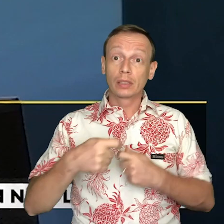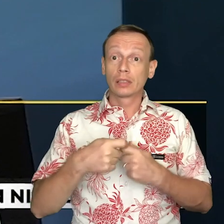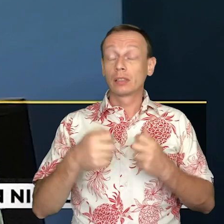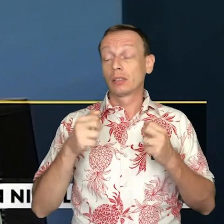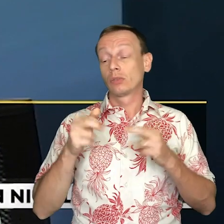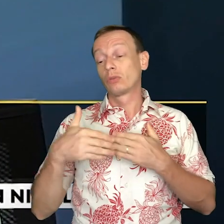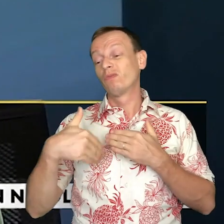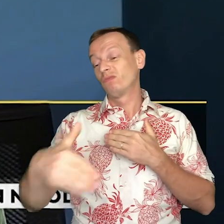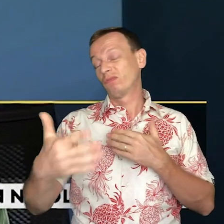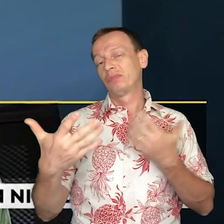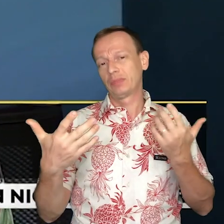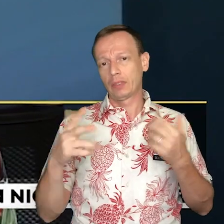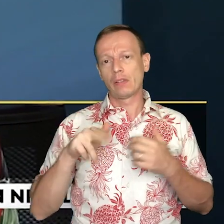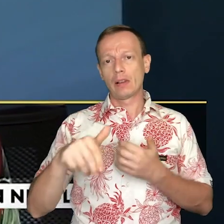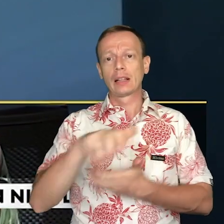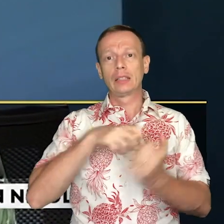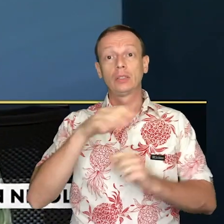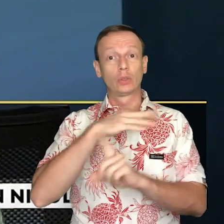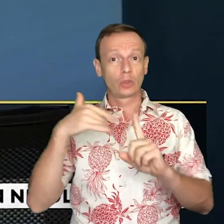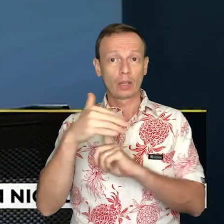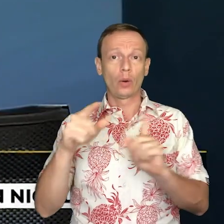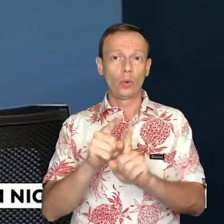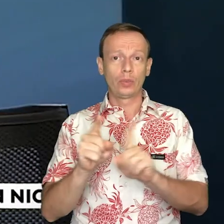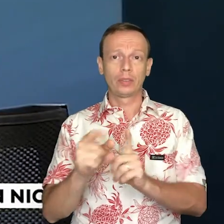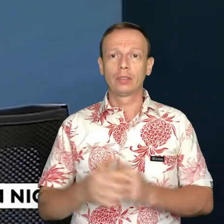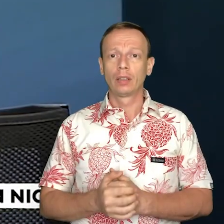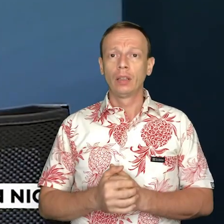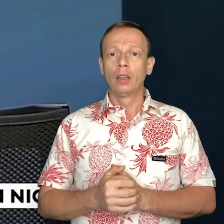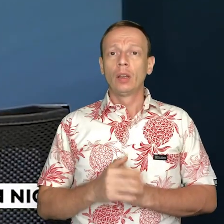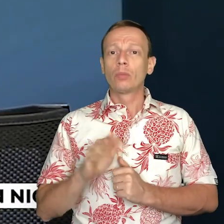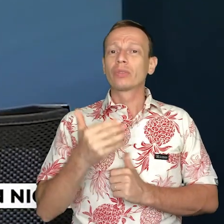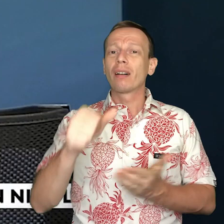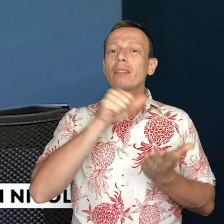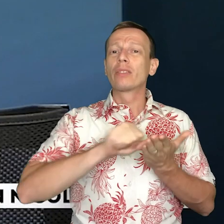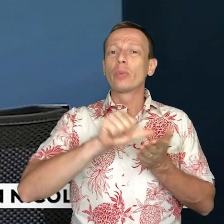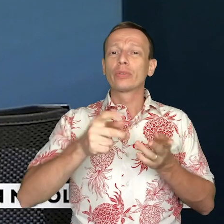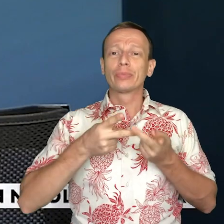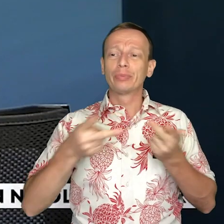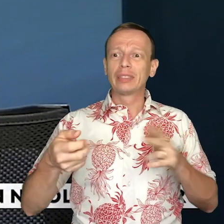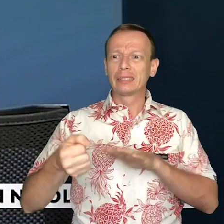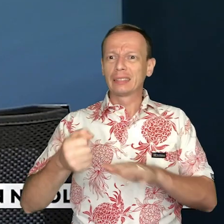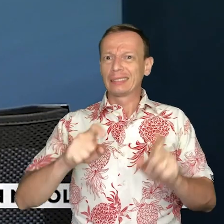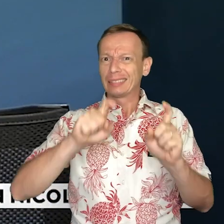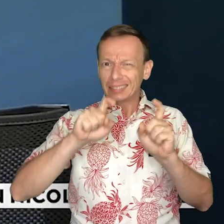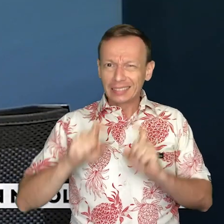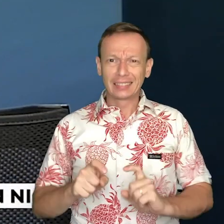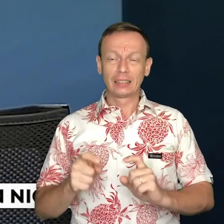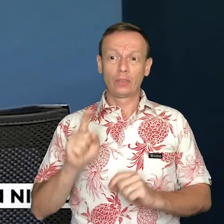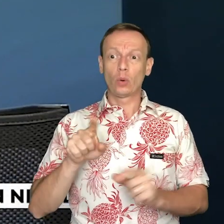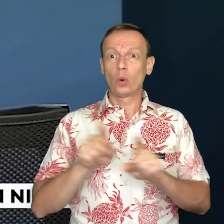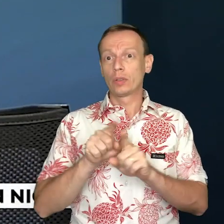et sans doute une crise sociale bientôt. Et ce travail de réduction des dépenses publiques,